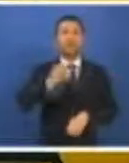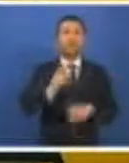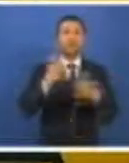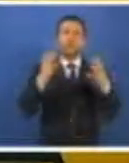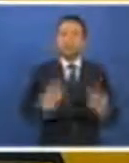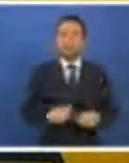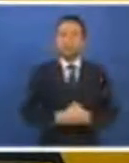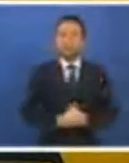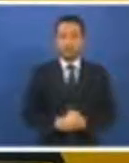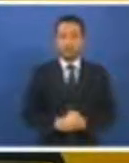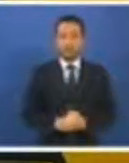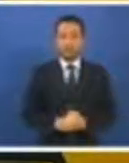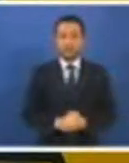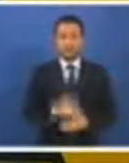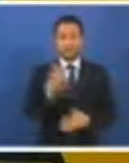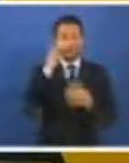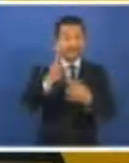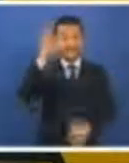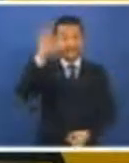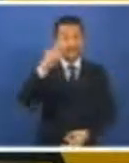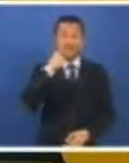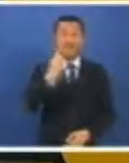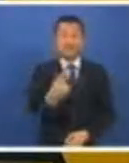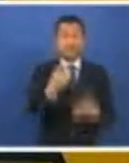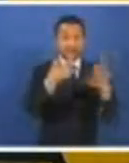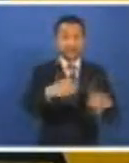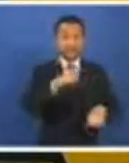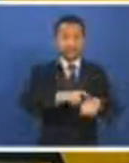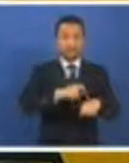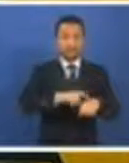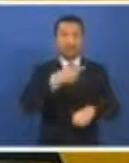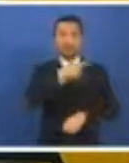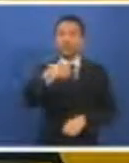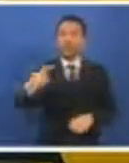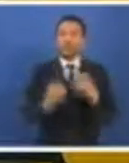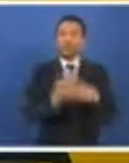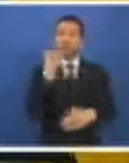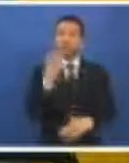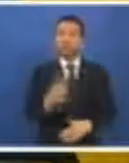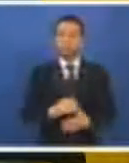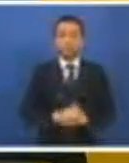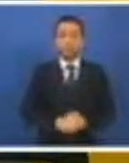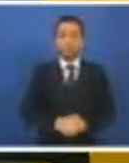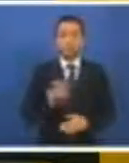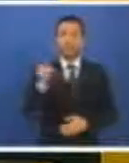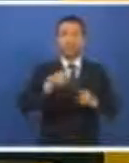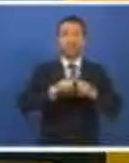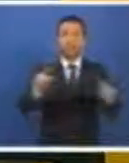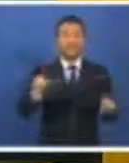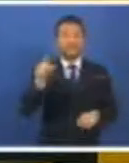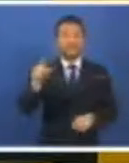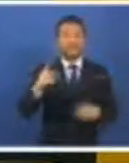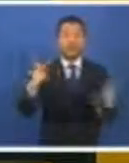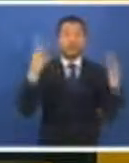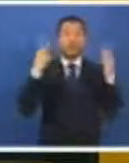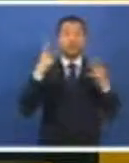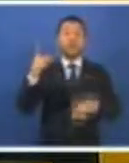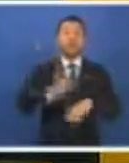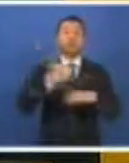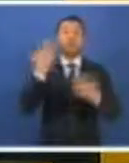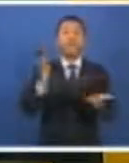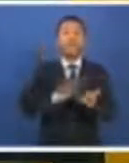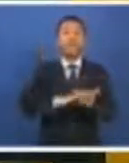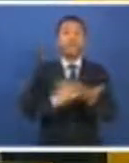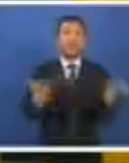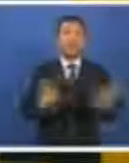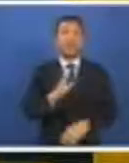olur. İnsan dediğinde 90 da olur. Sakın büyüklenme,